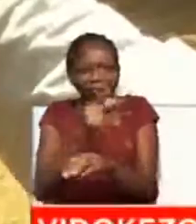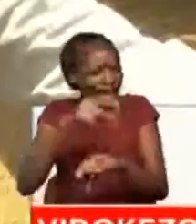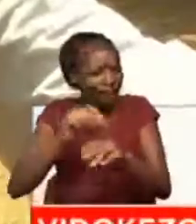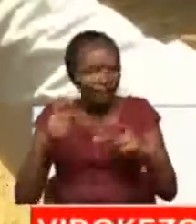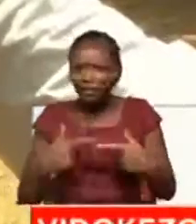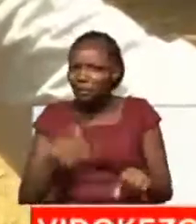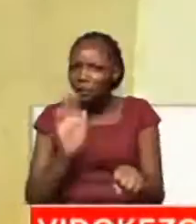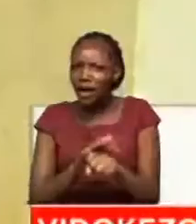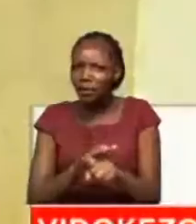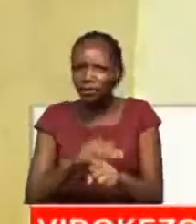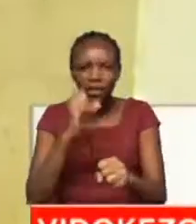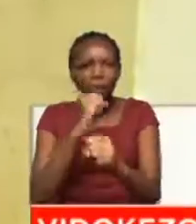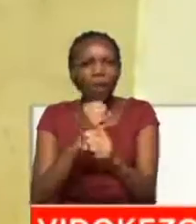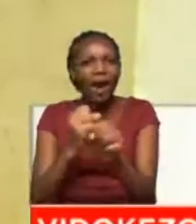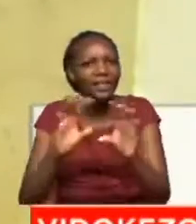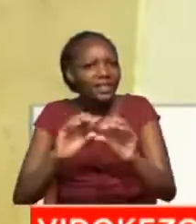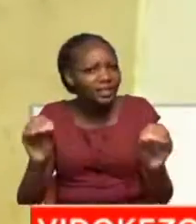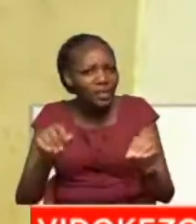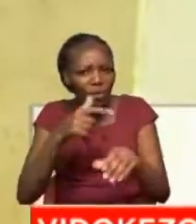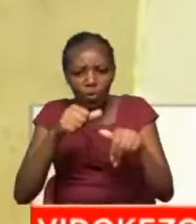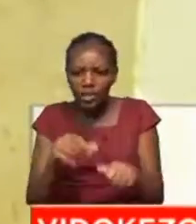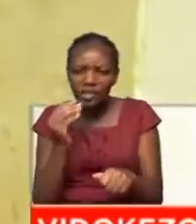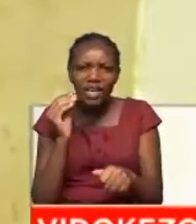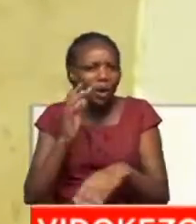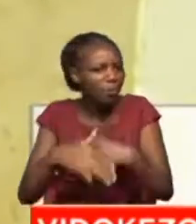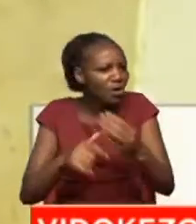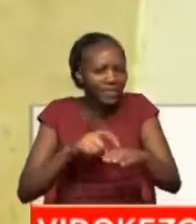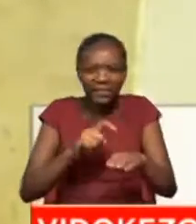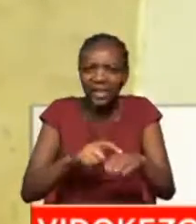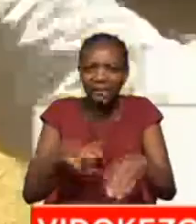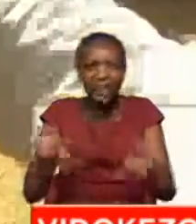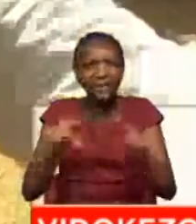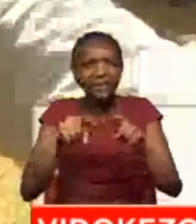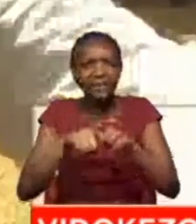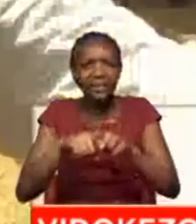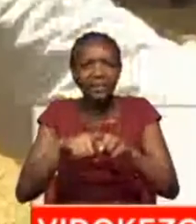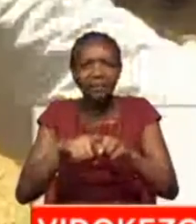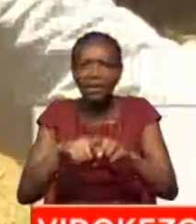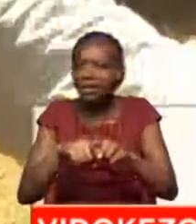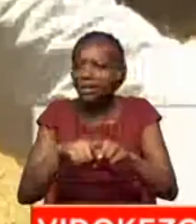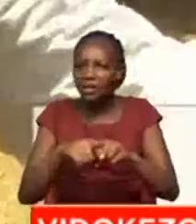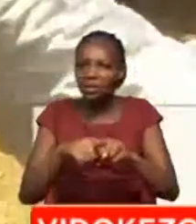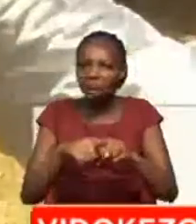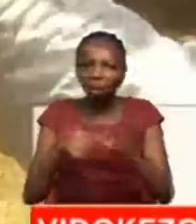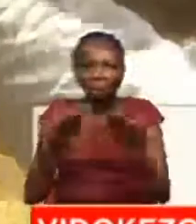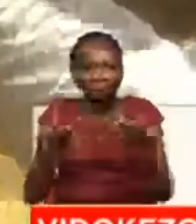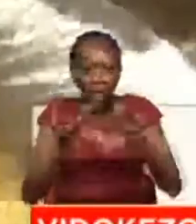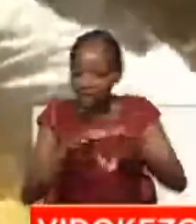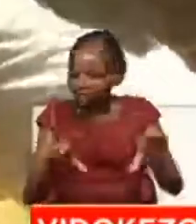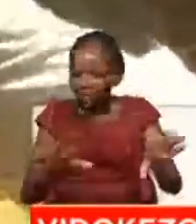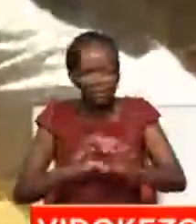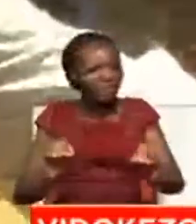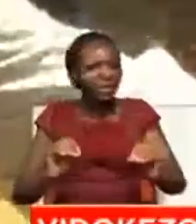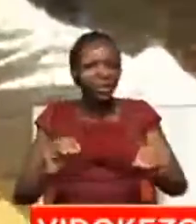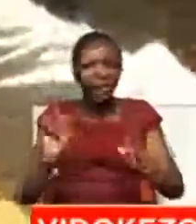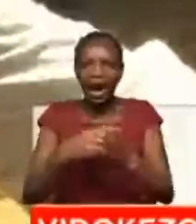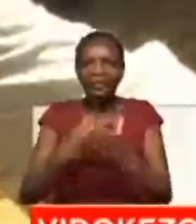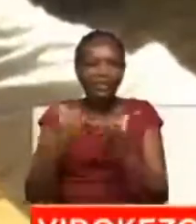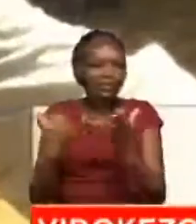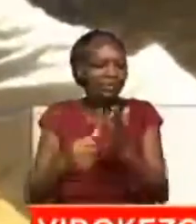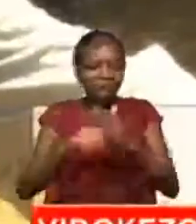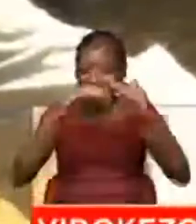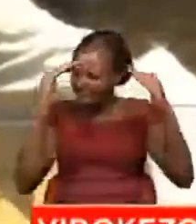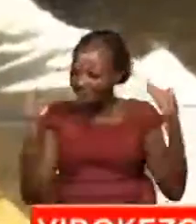kazi, hii corona inafanya tunakaa kwa nyumba, hii corona inafanya tumefukuzwa katika masokoni. Tumekuwa na shida ya